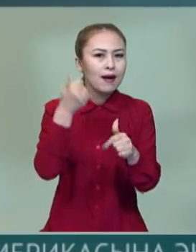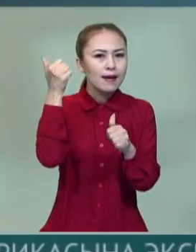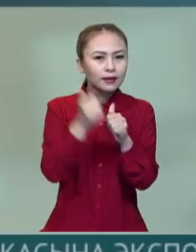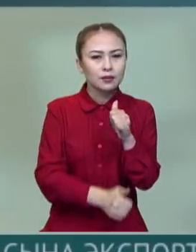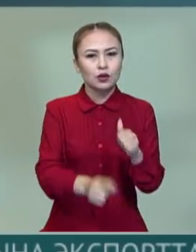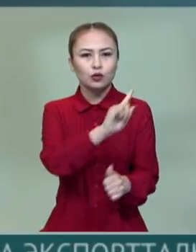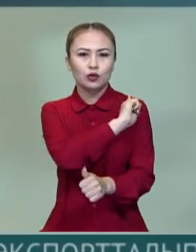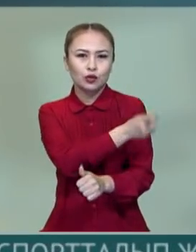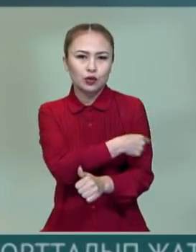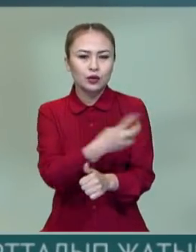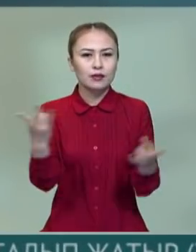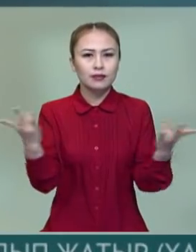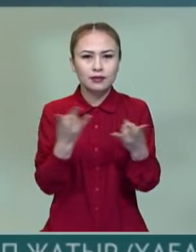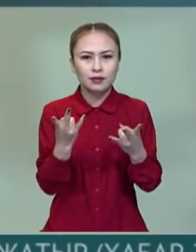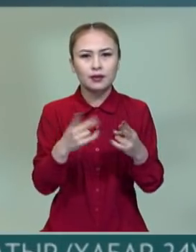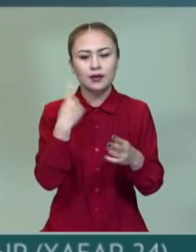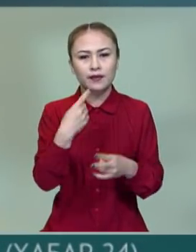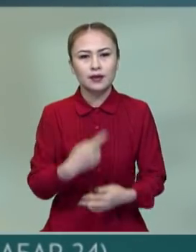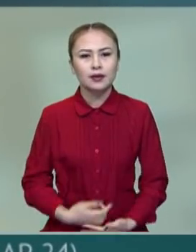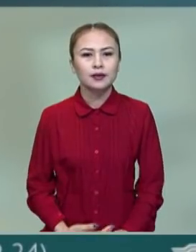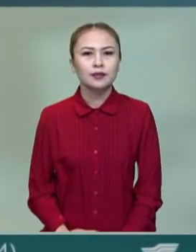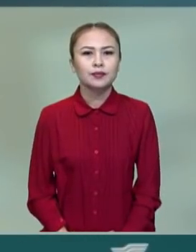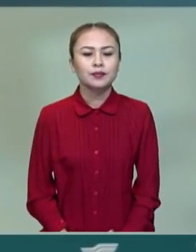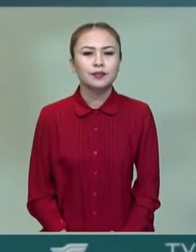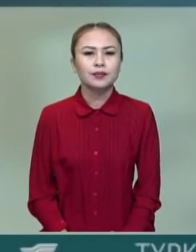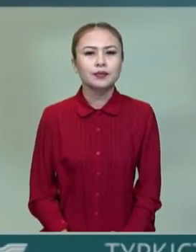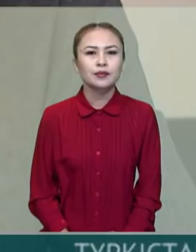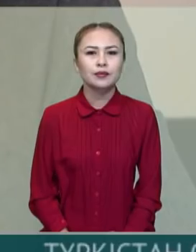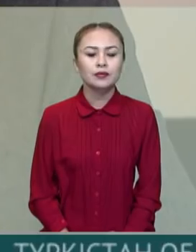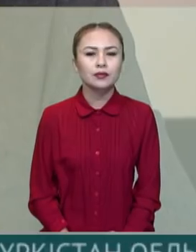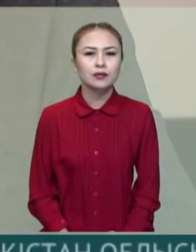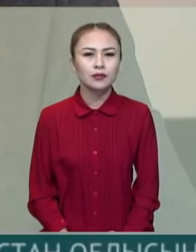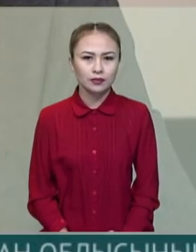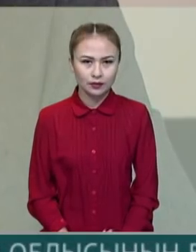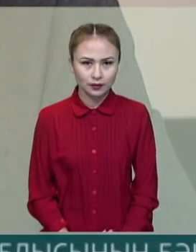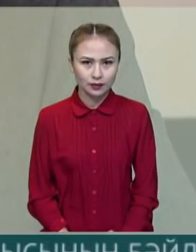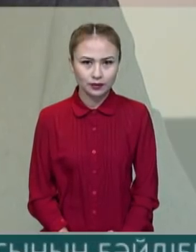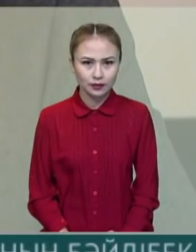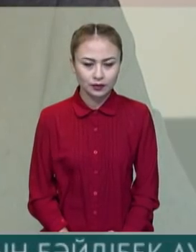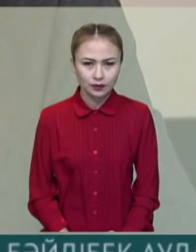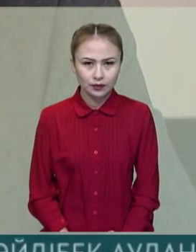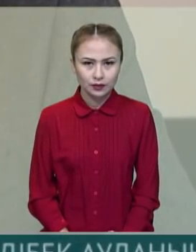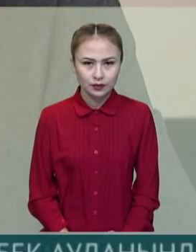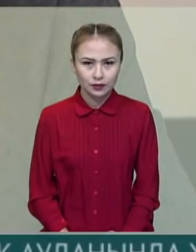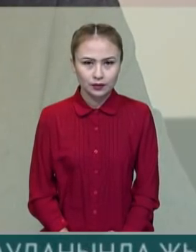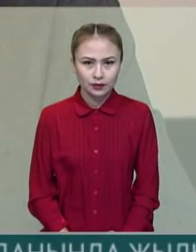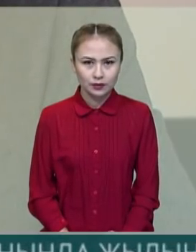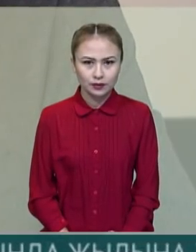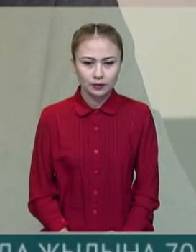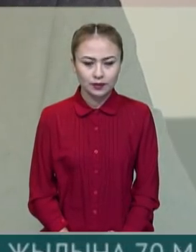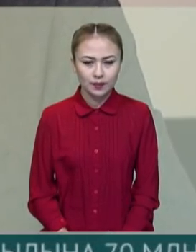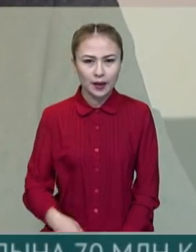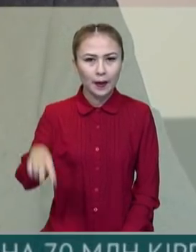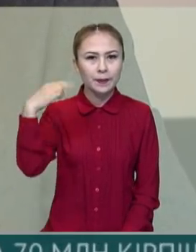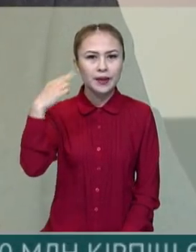экономиканы әртараптандыруға күш салуға қажет екенін қадап айтты. Все эти яркие концепции.